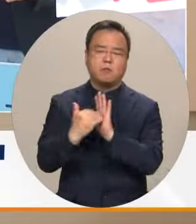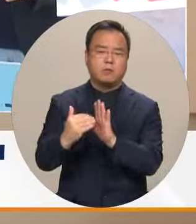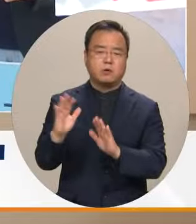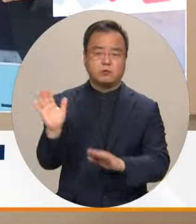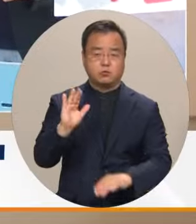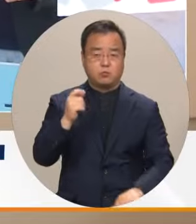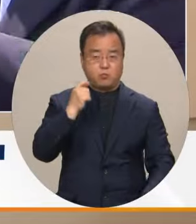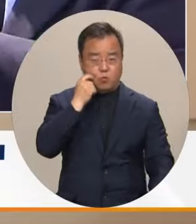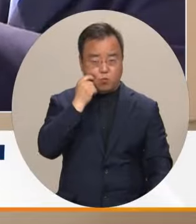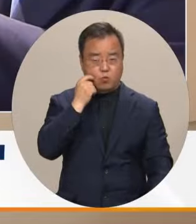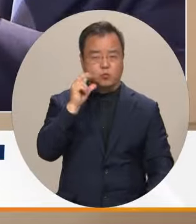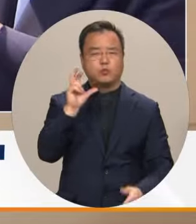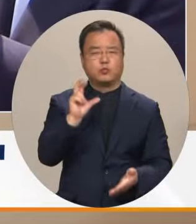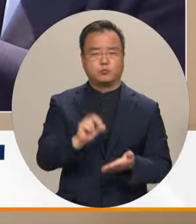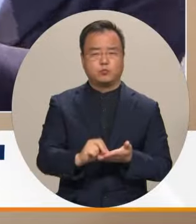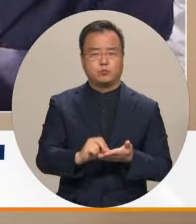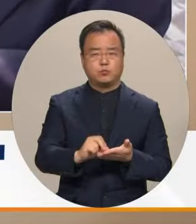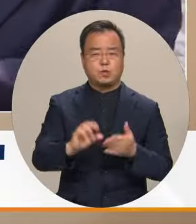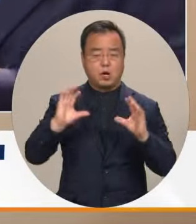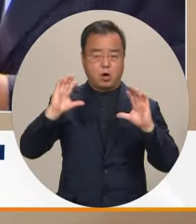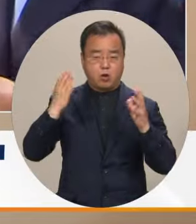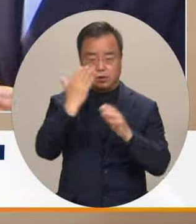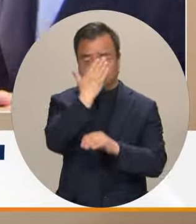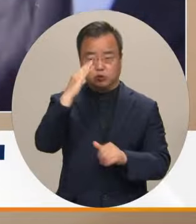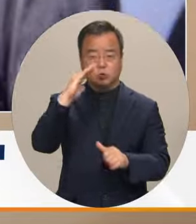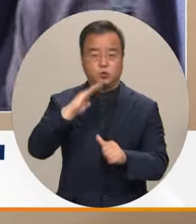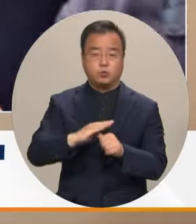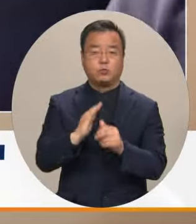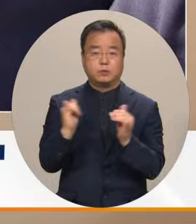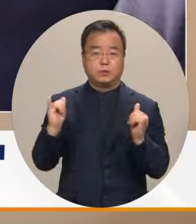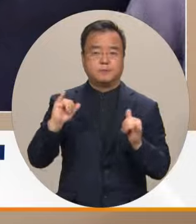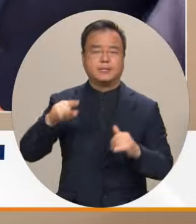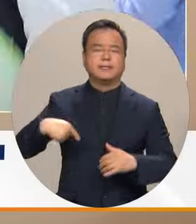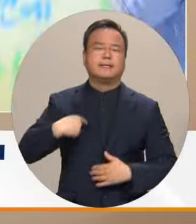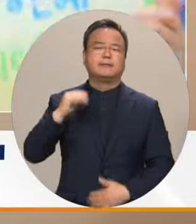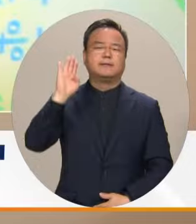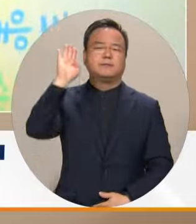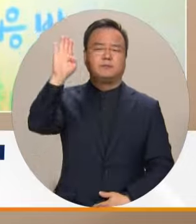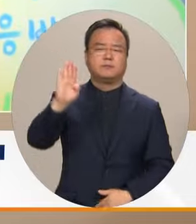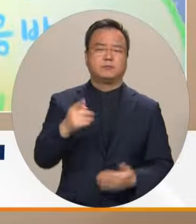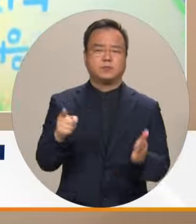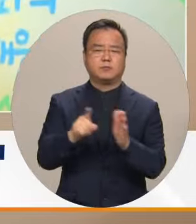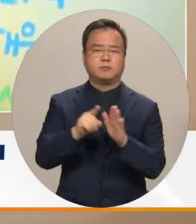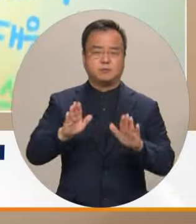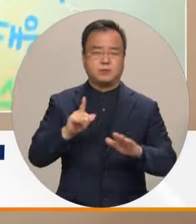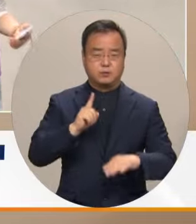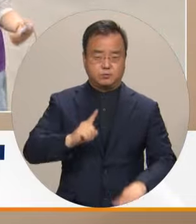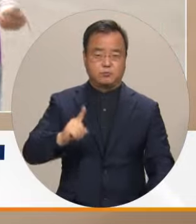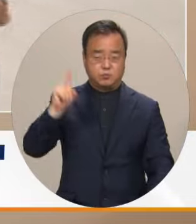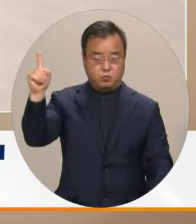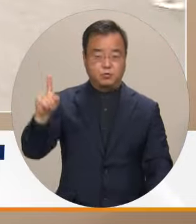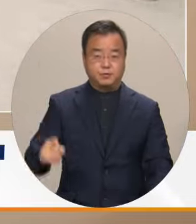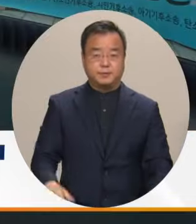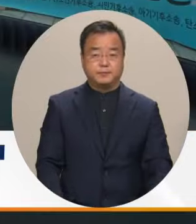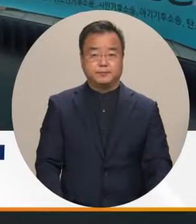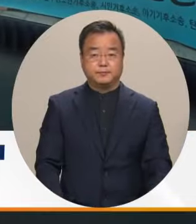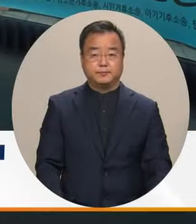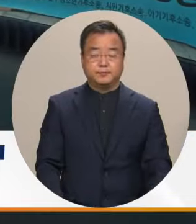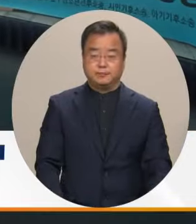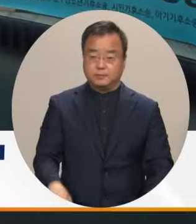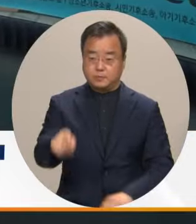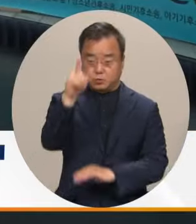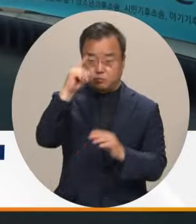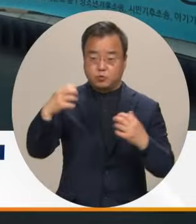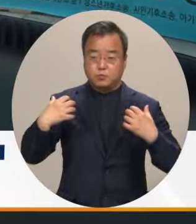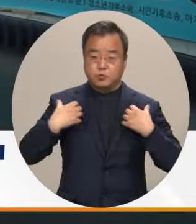나중에막을기회가없다는것입니다.그렇기때문에청소년과 어린이들은자신들의미래를 위해이소송에나설수밖에없었습니다 . 현재정부